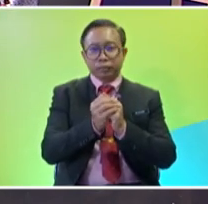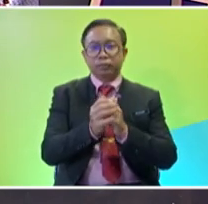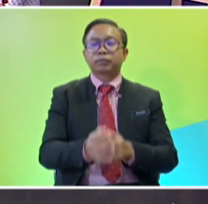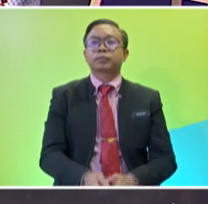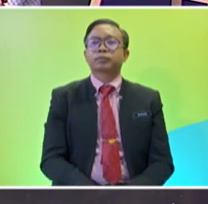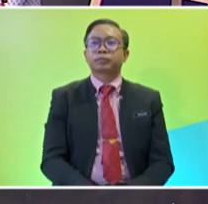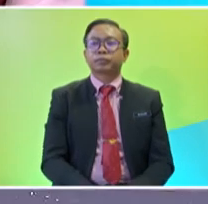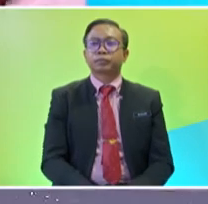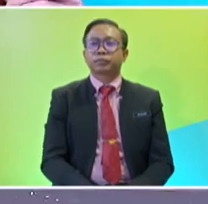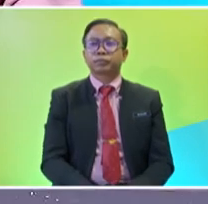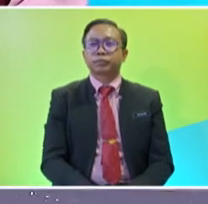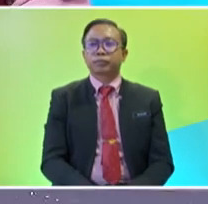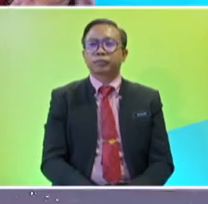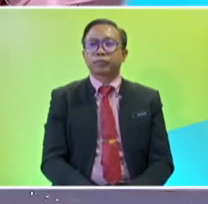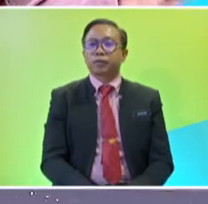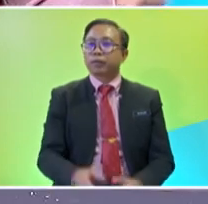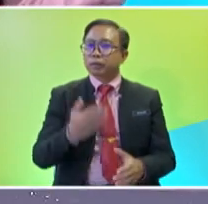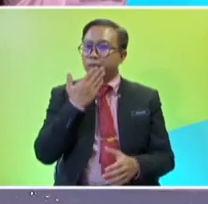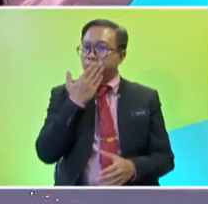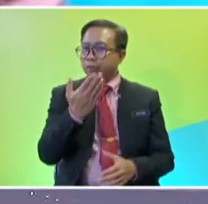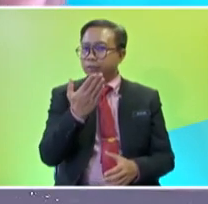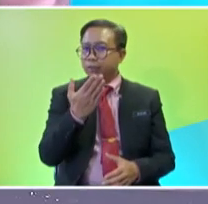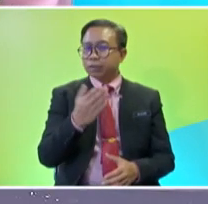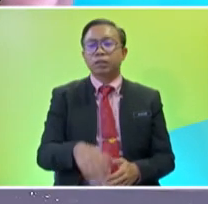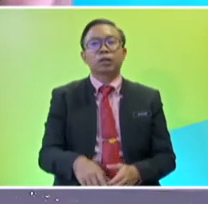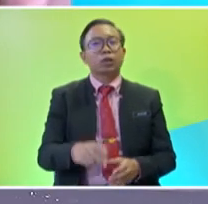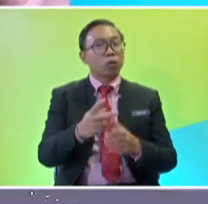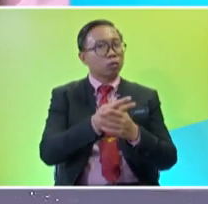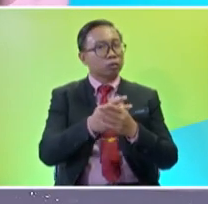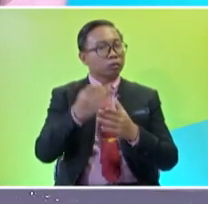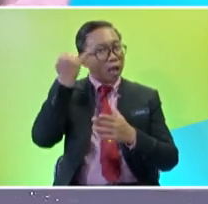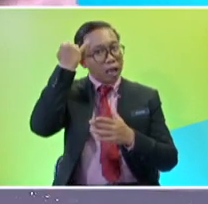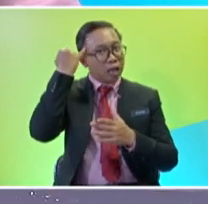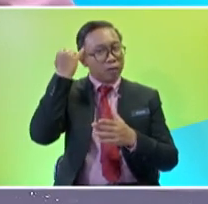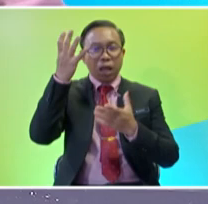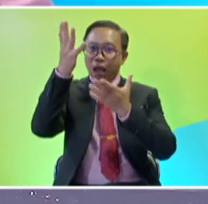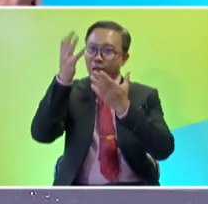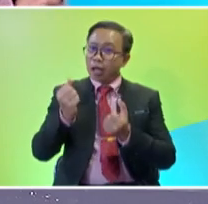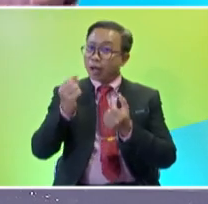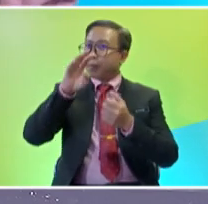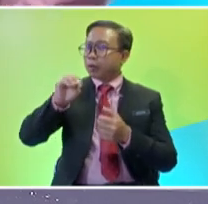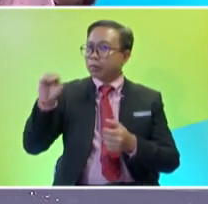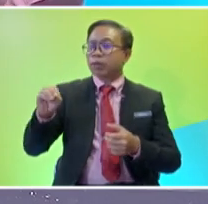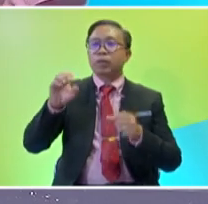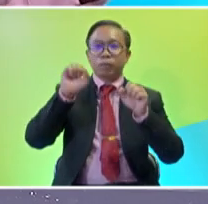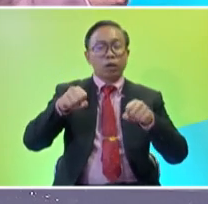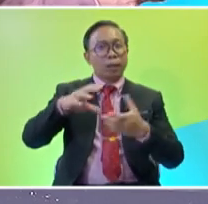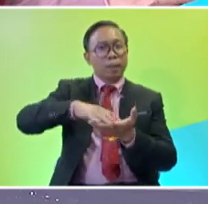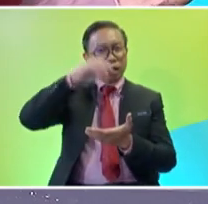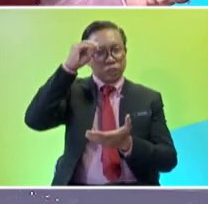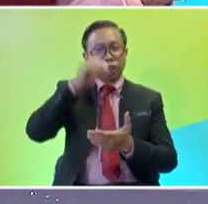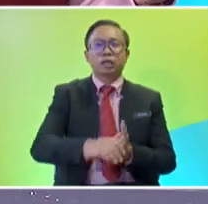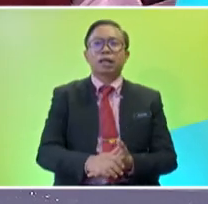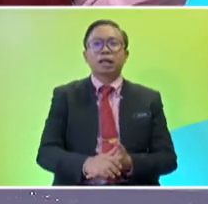oke baiklah cikguro Sam Terima kasih karena berfungsi ilmu pada hari ini dan harapmu murid-murid kita dapat belajar dari Peri itu Tapi kan